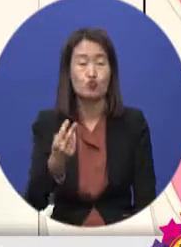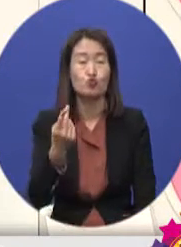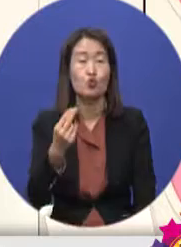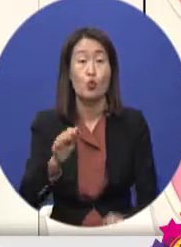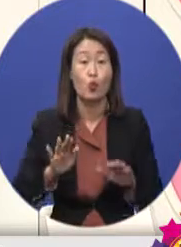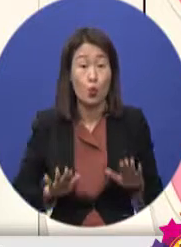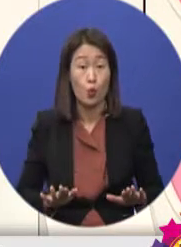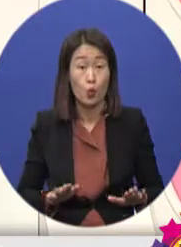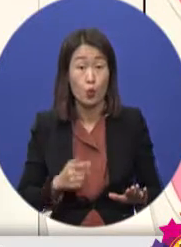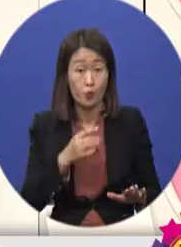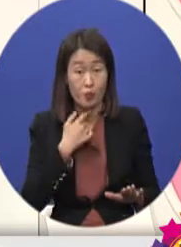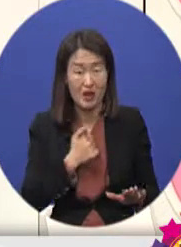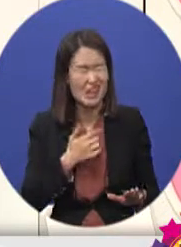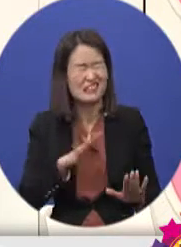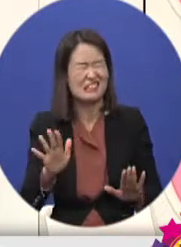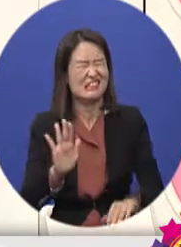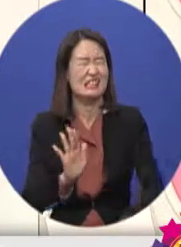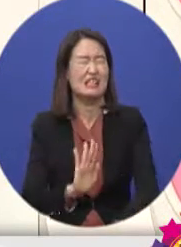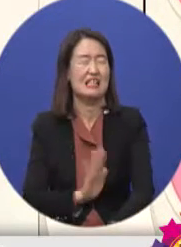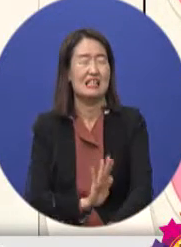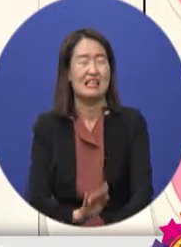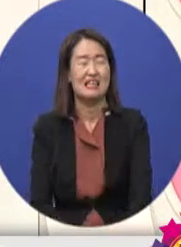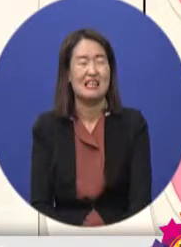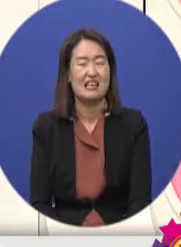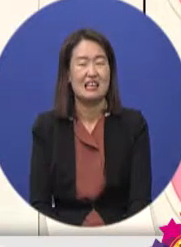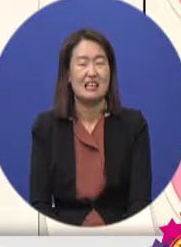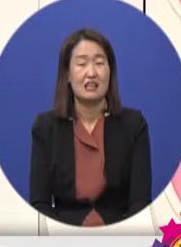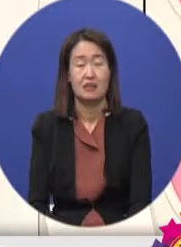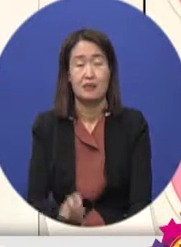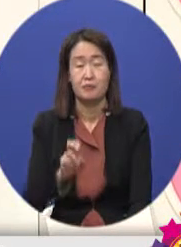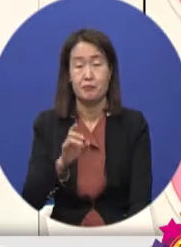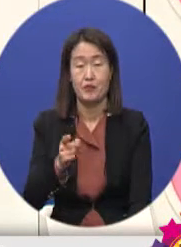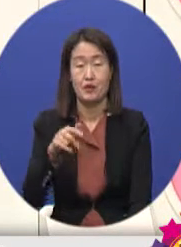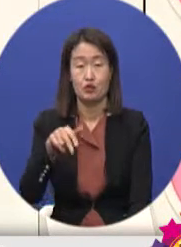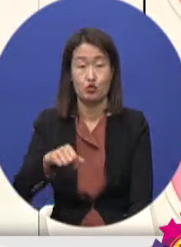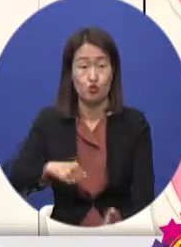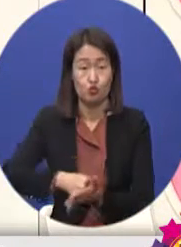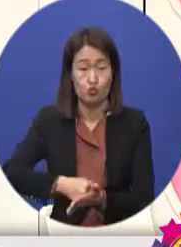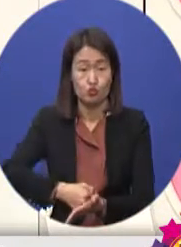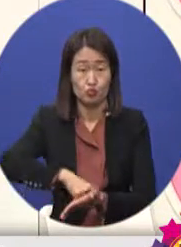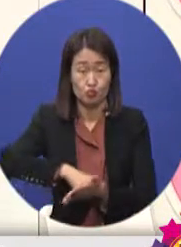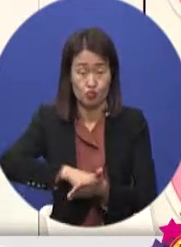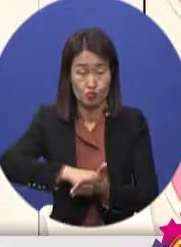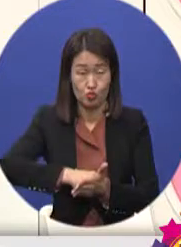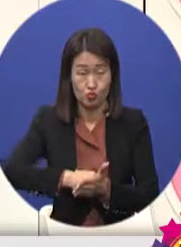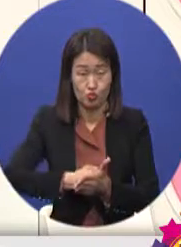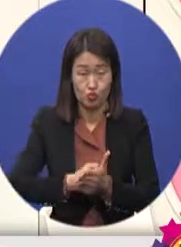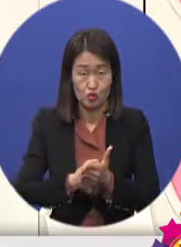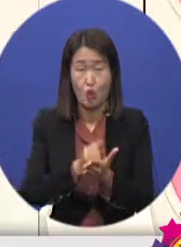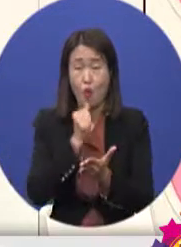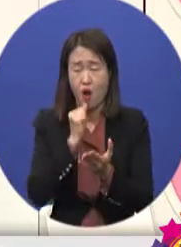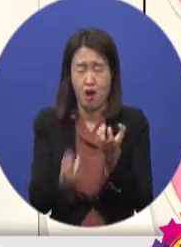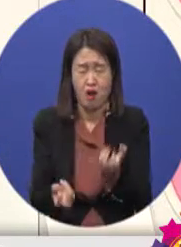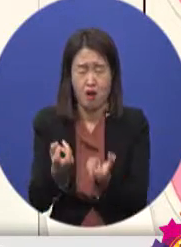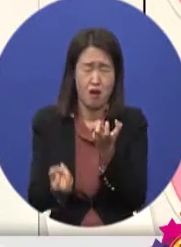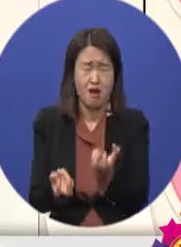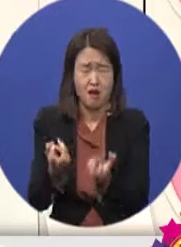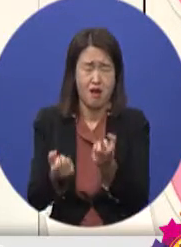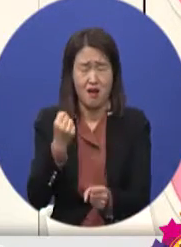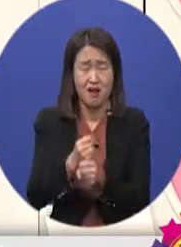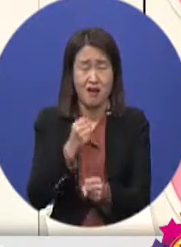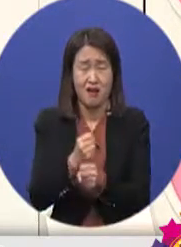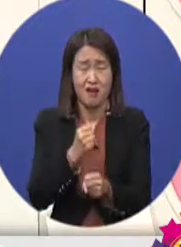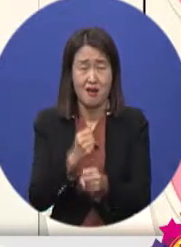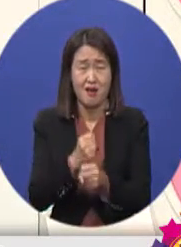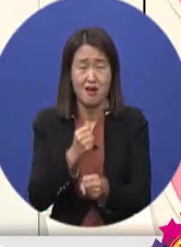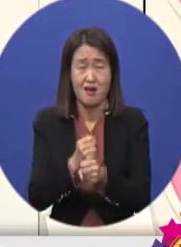하셨어요? 올해는 못했어요. 아, 벌써 매주 그 저기야 콩 삶아가지고 매주 그 만든다